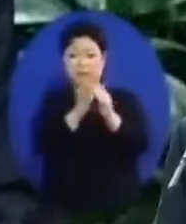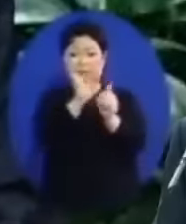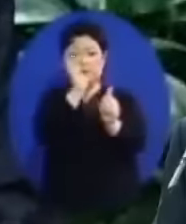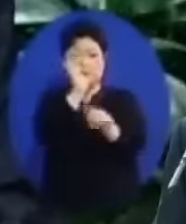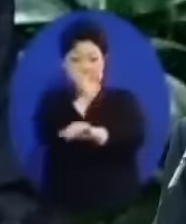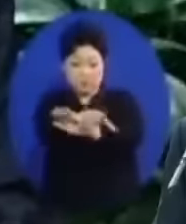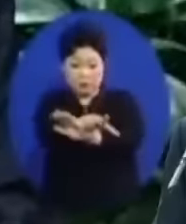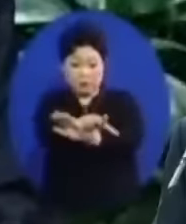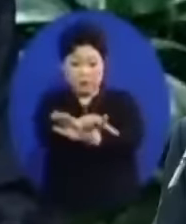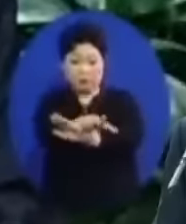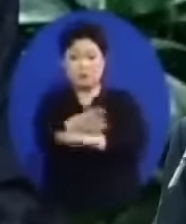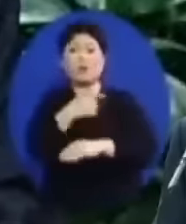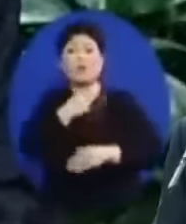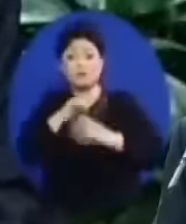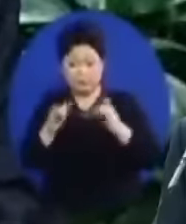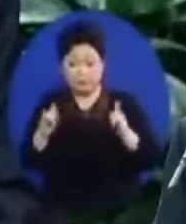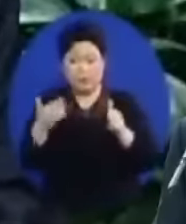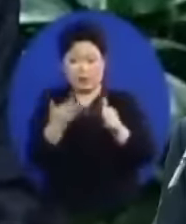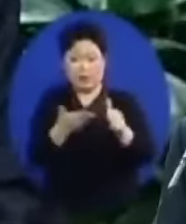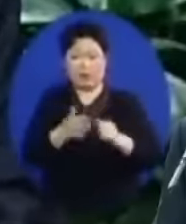주택을 산다는 사람들에게